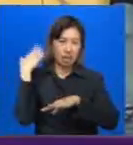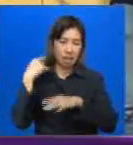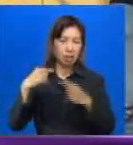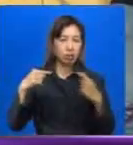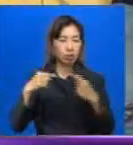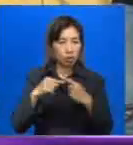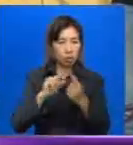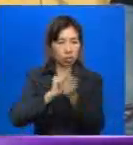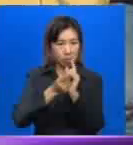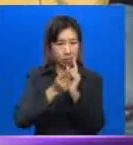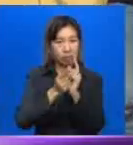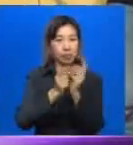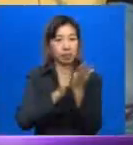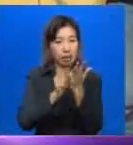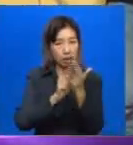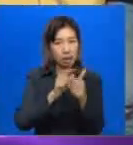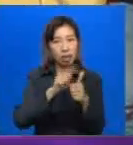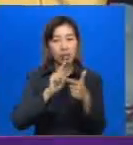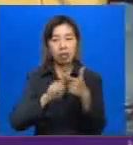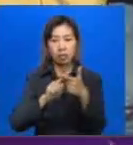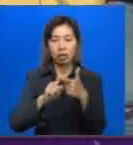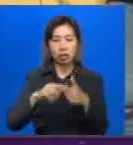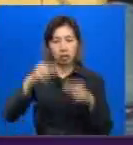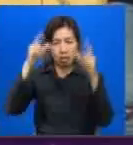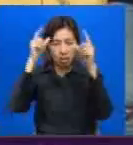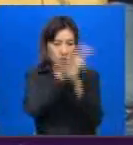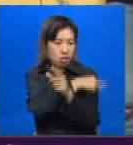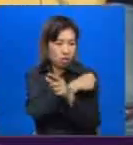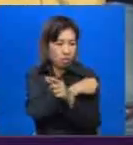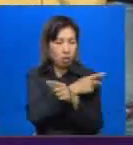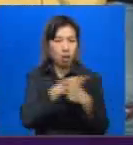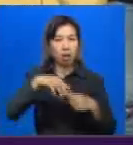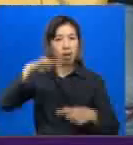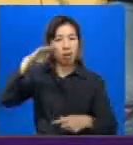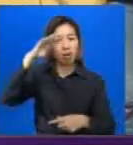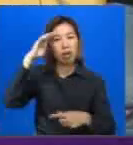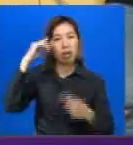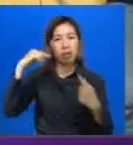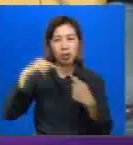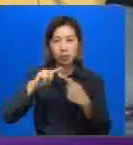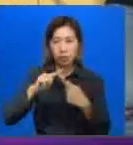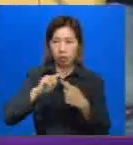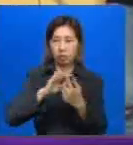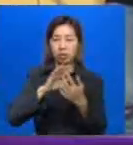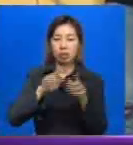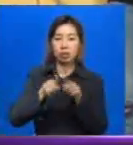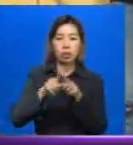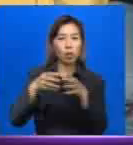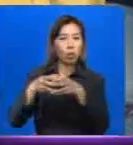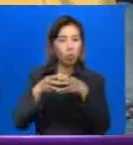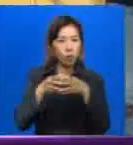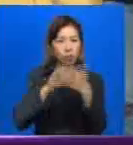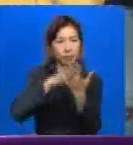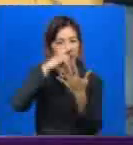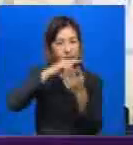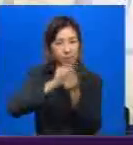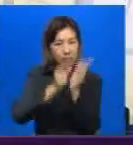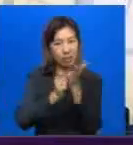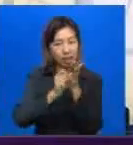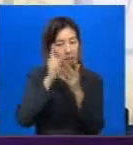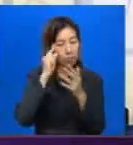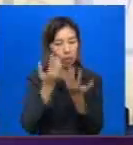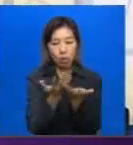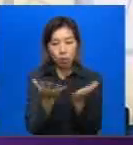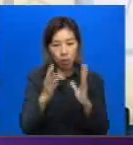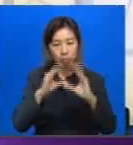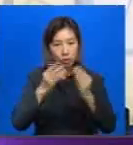ปฏิรูปและนายแพทย์พลเดชปิ่นประทีปอดีตกรรมการสมัชชาปฏิรูปประเทศไทยเข้าร่วมการเสวนาโดยงานจะ